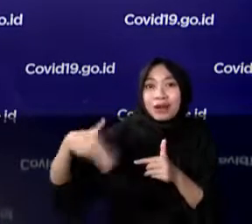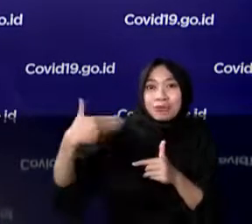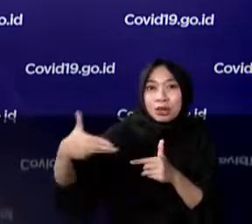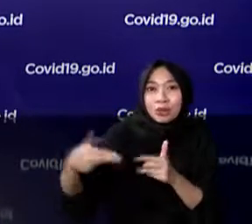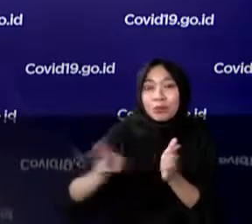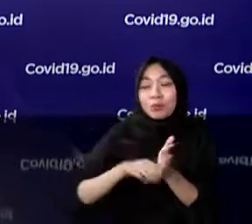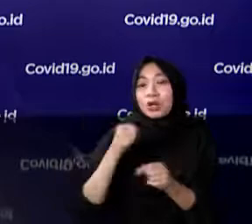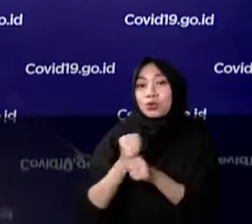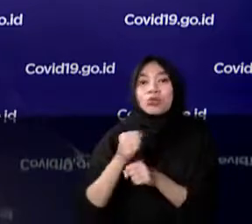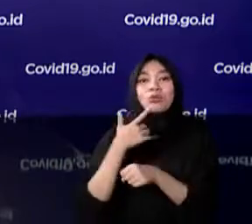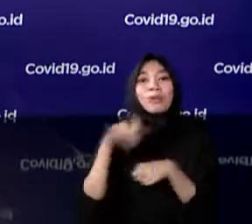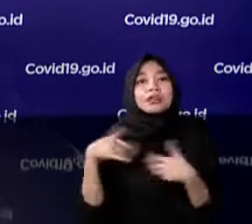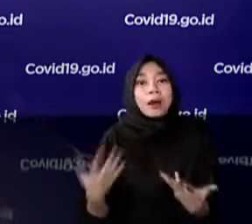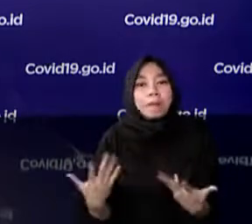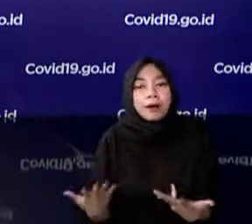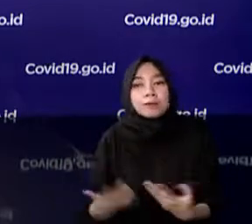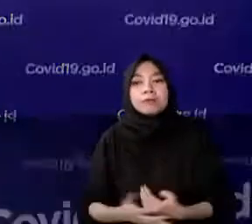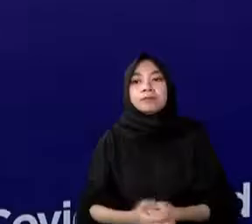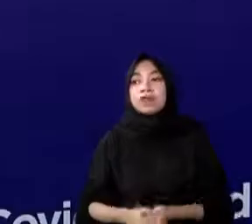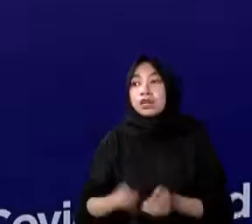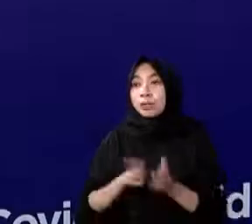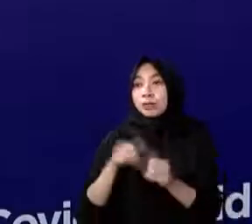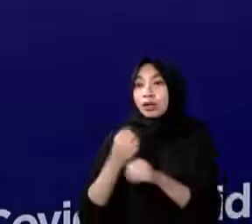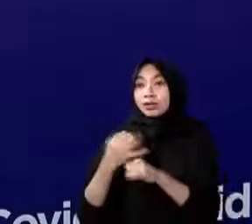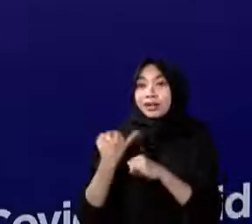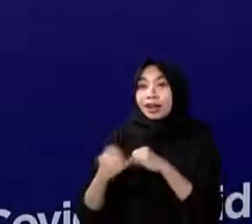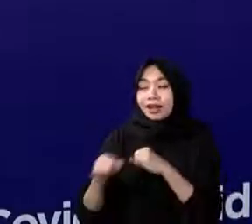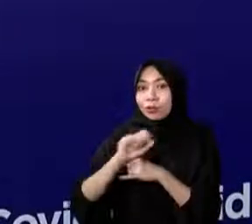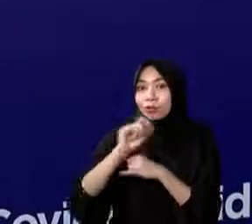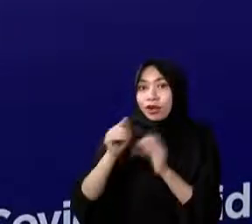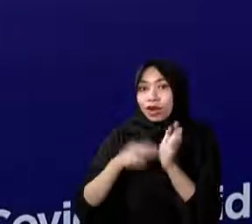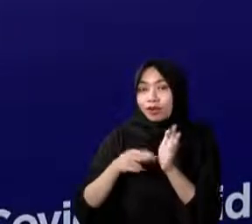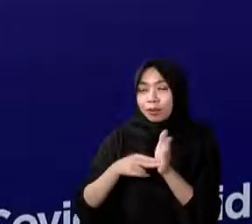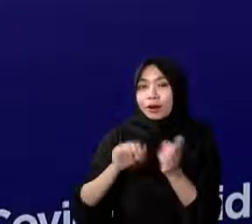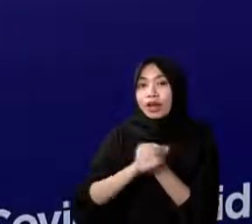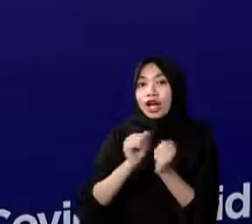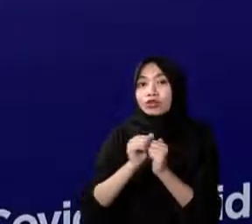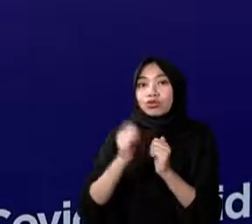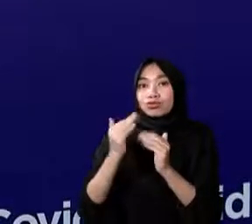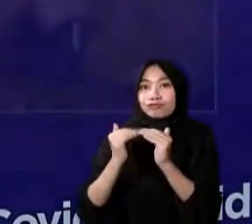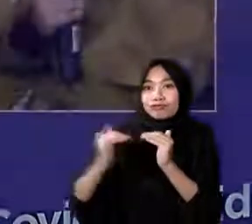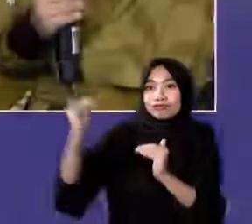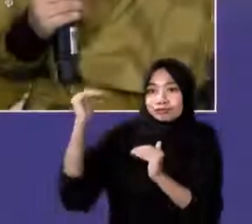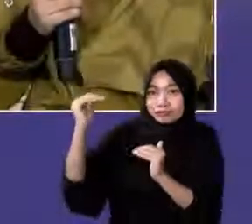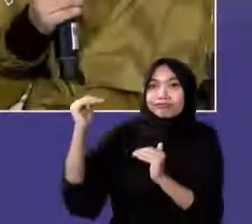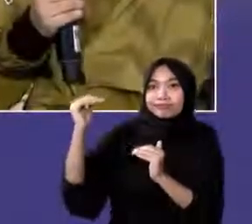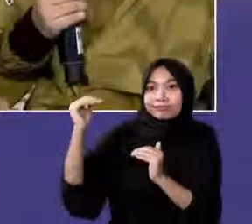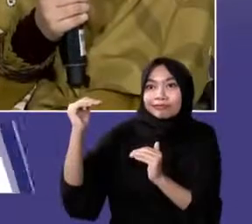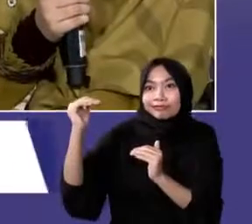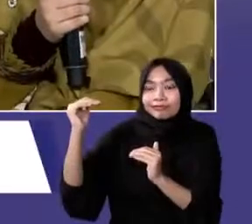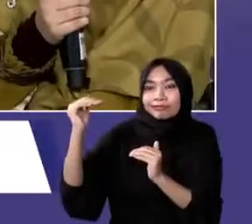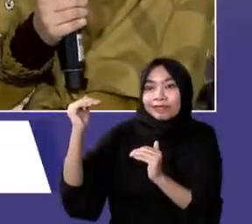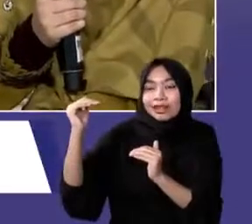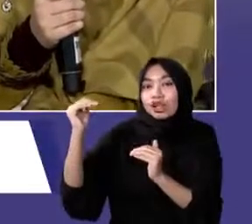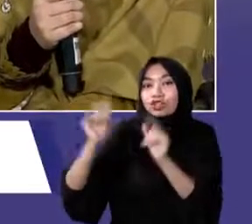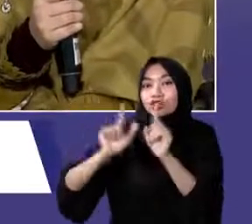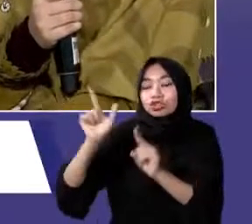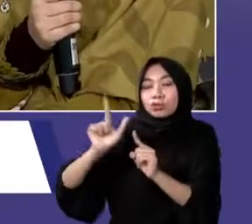jadi kalau kita lihat memang pada pekan terakhir ini terjadi jumlah kenaikan kasus dalam waktu 1 minggu